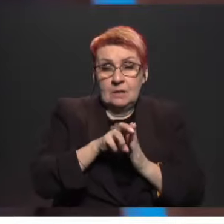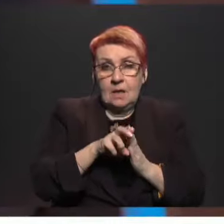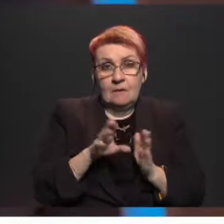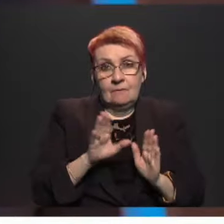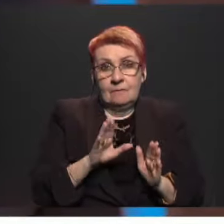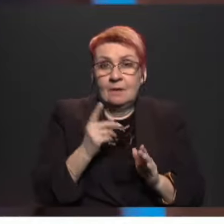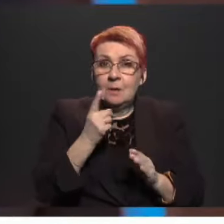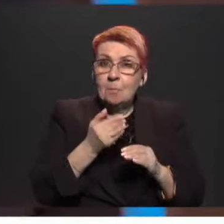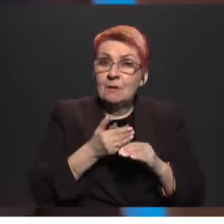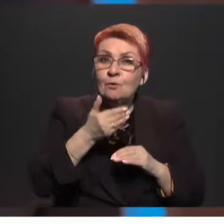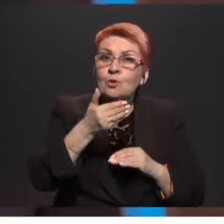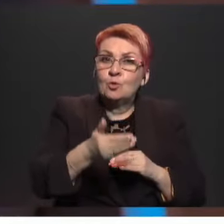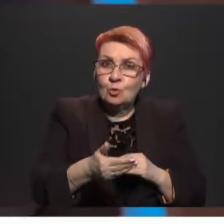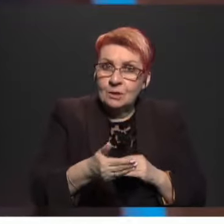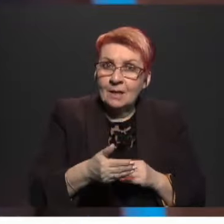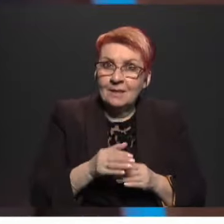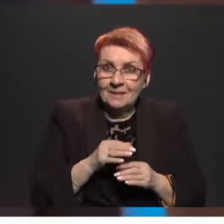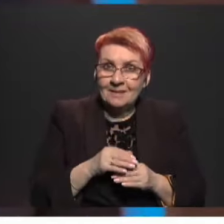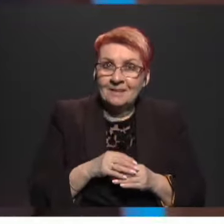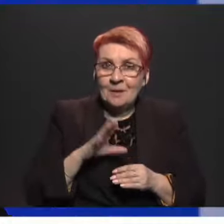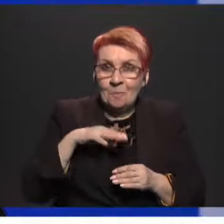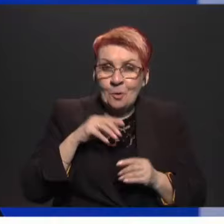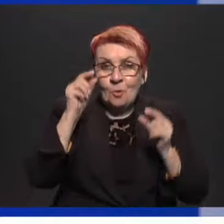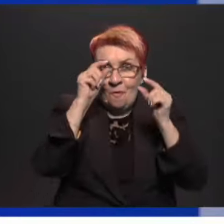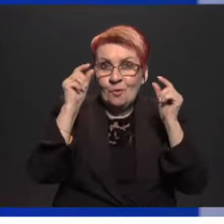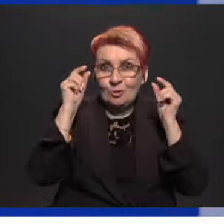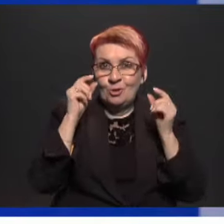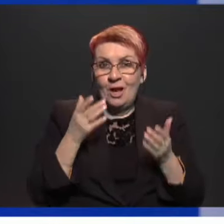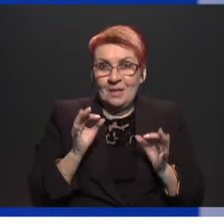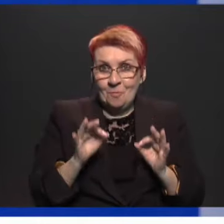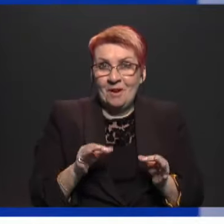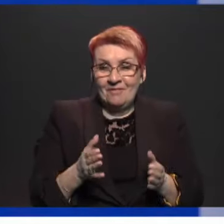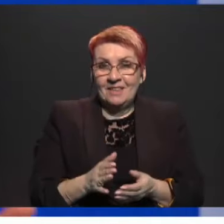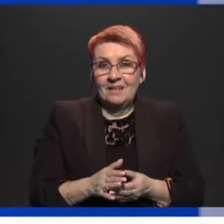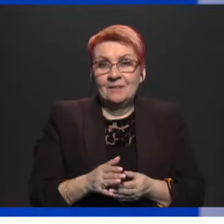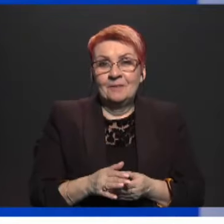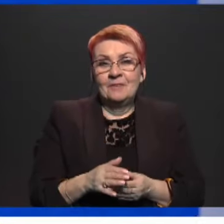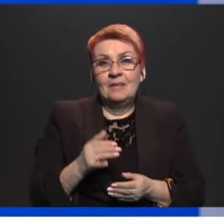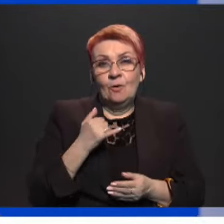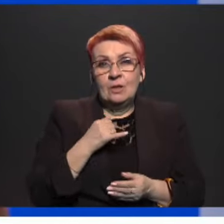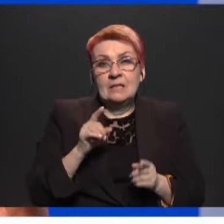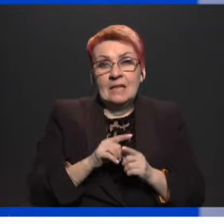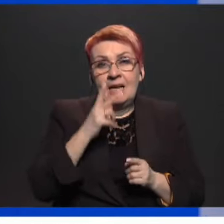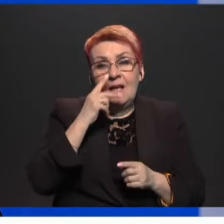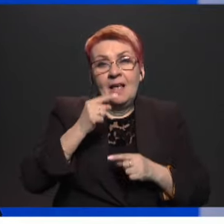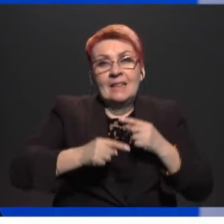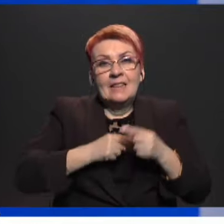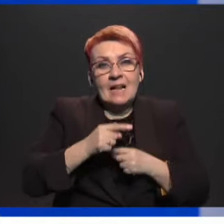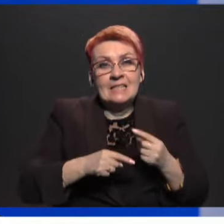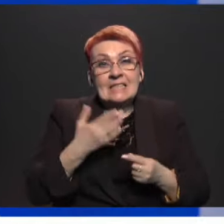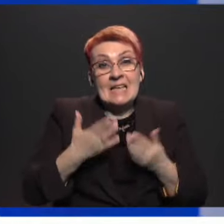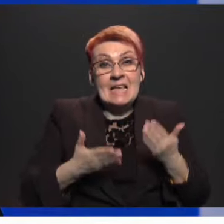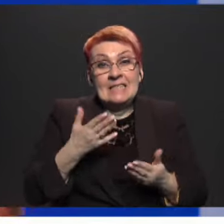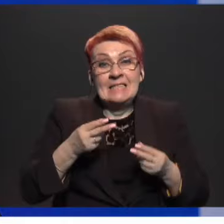первая ступень, после этого они повенчаются, да. Правда? И поэтому у нас в русской православной церкви такая традиция, что люди, если